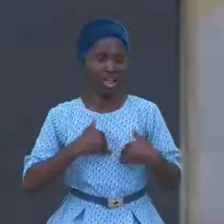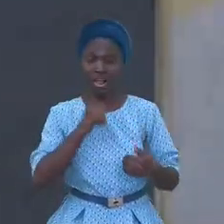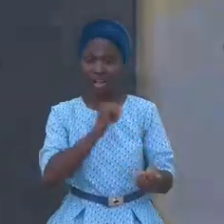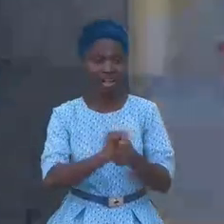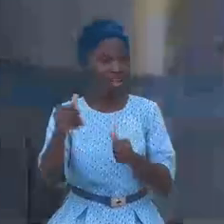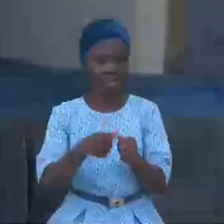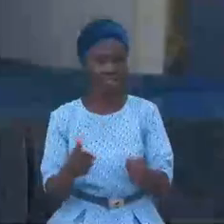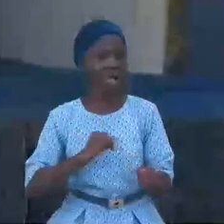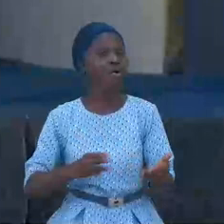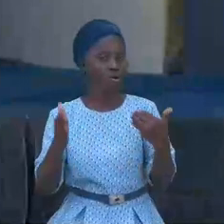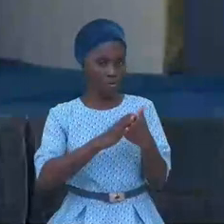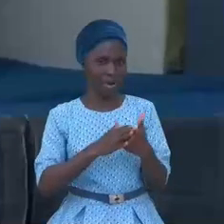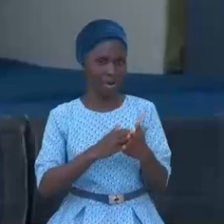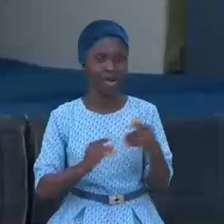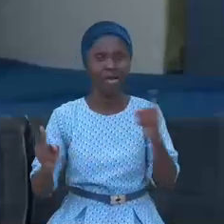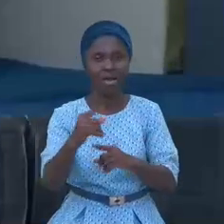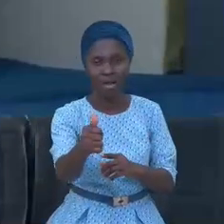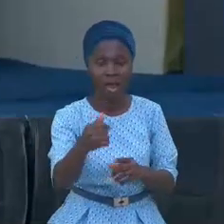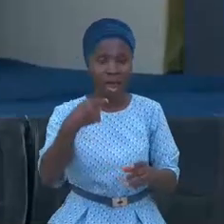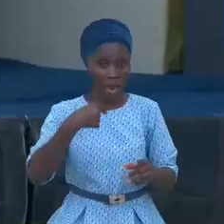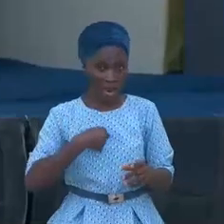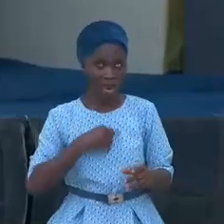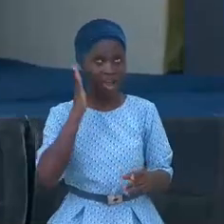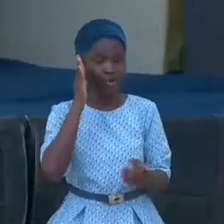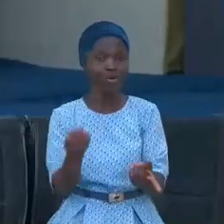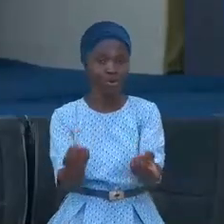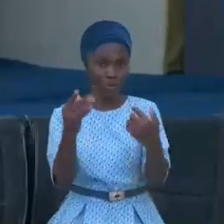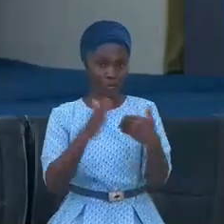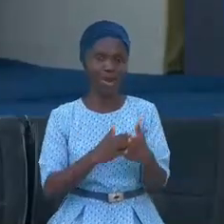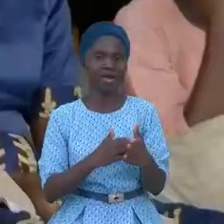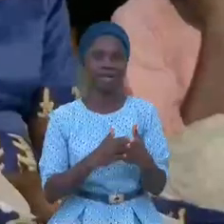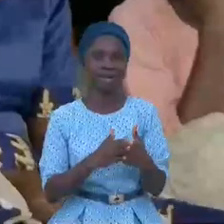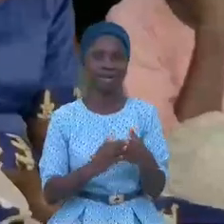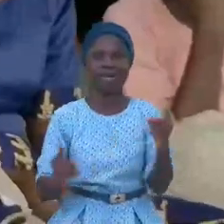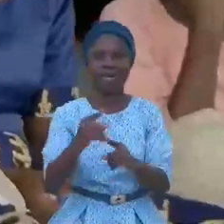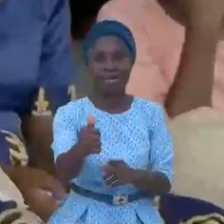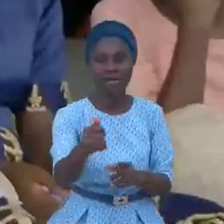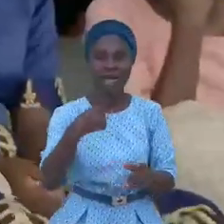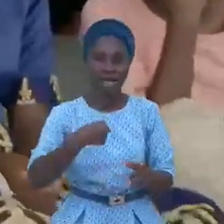Je reviendrai. Je vais revenir.